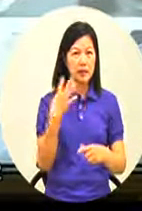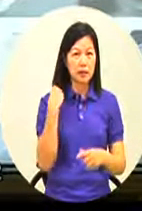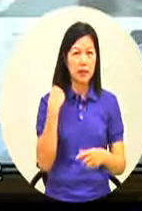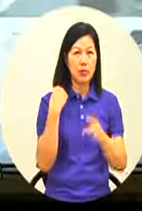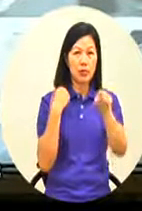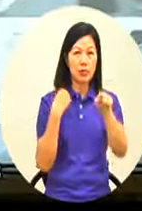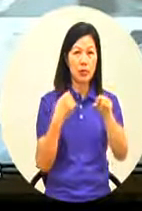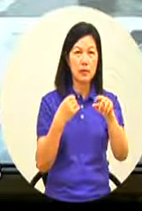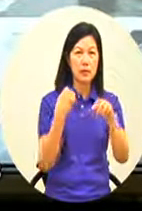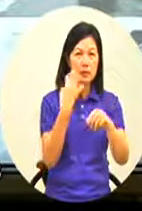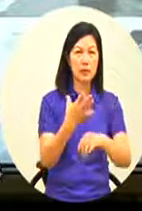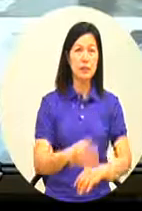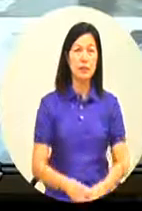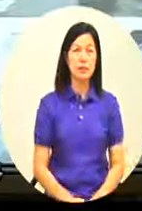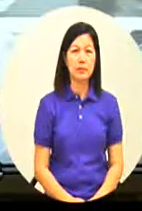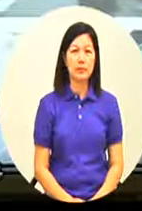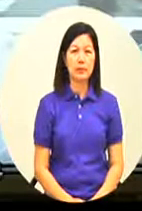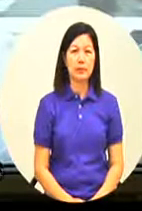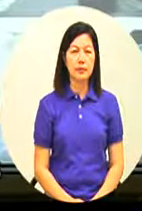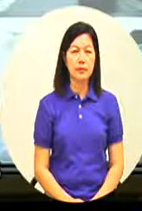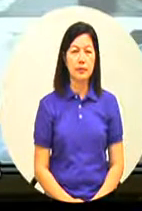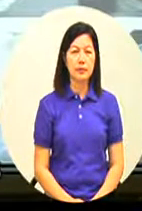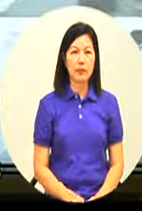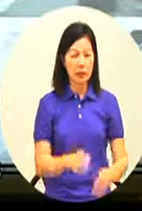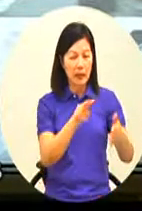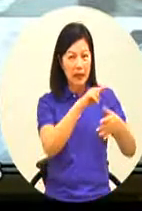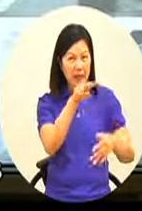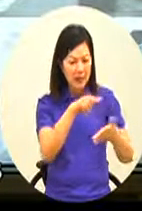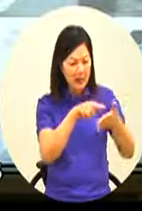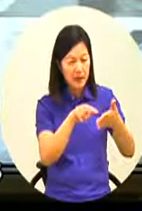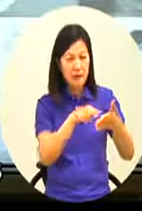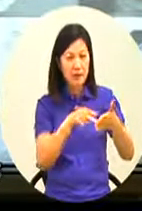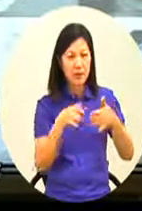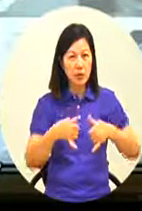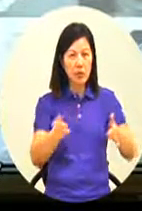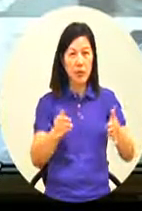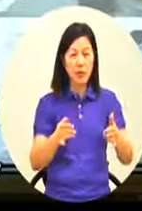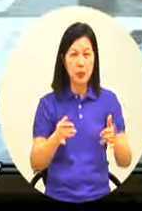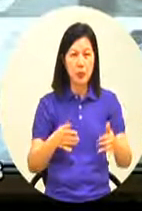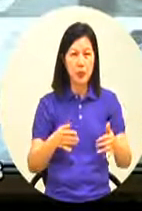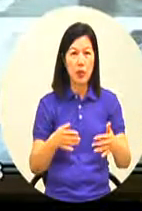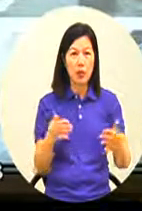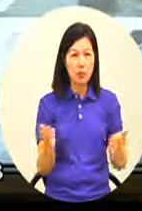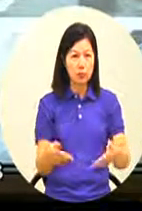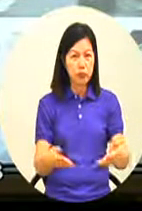的。好，你局长你看到哦，这路都开了，对不对？好，我就只给你看，